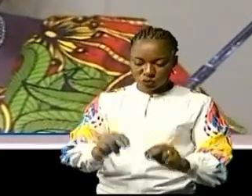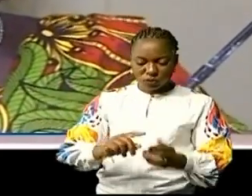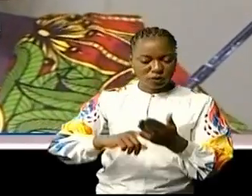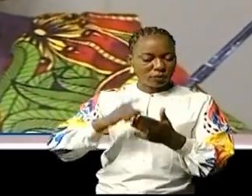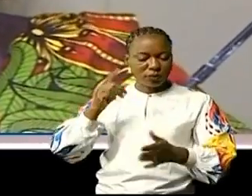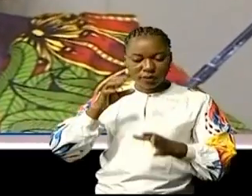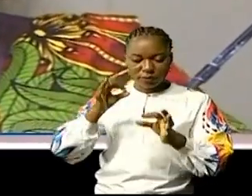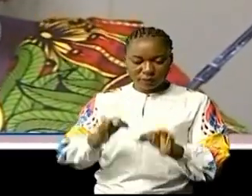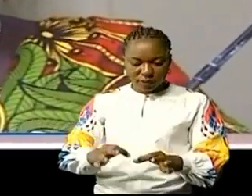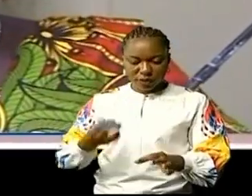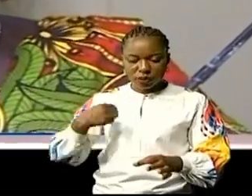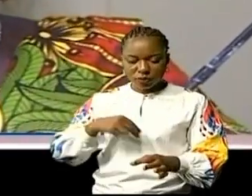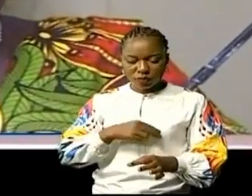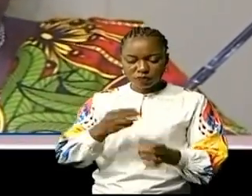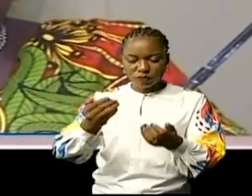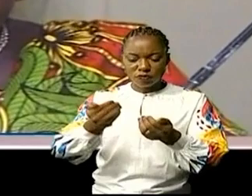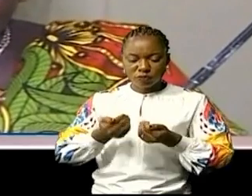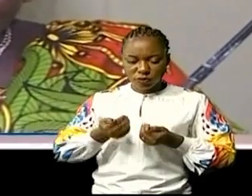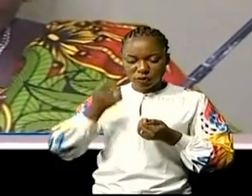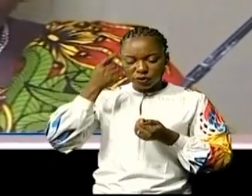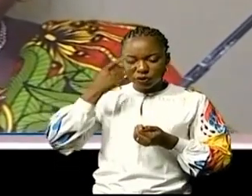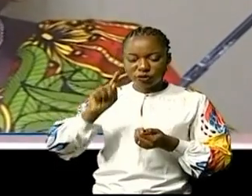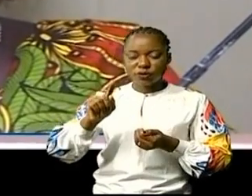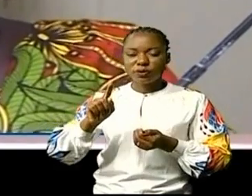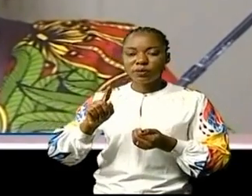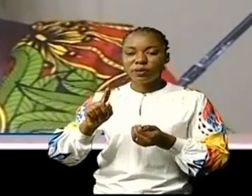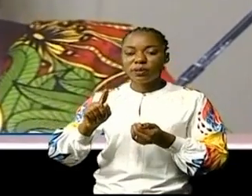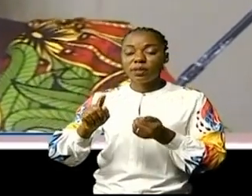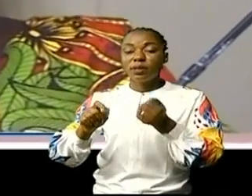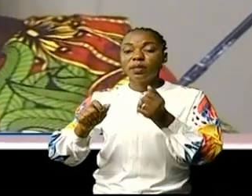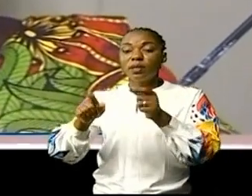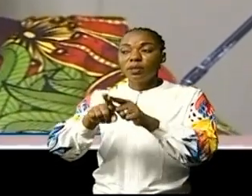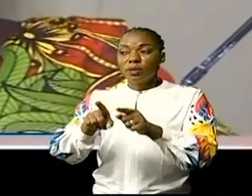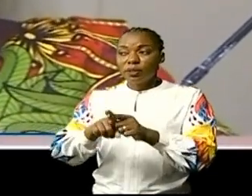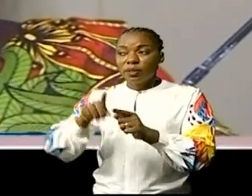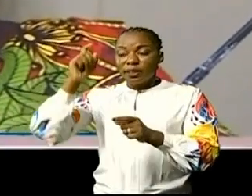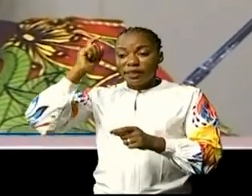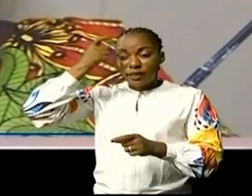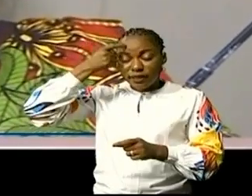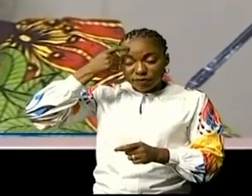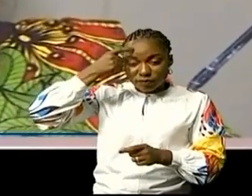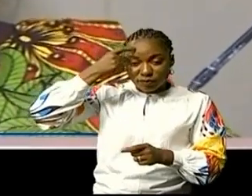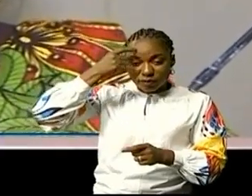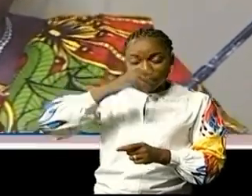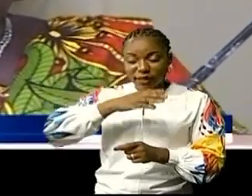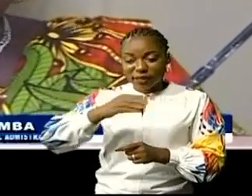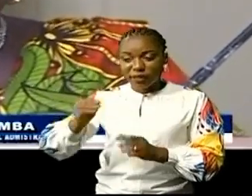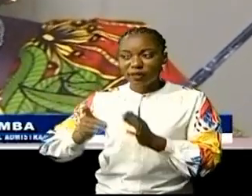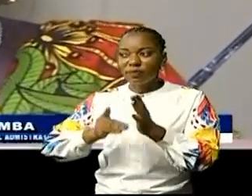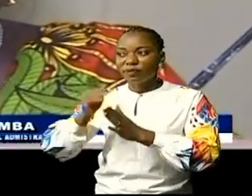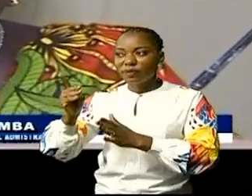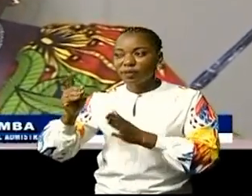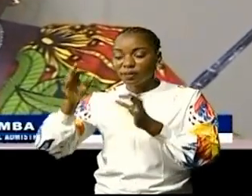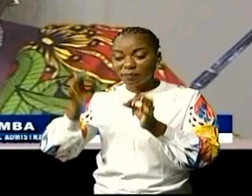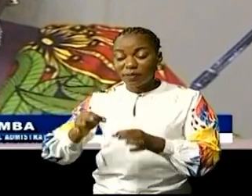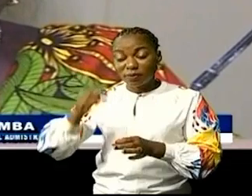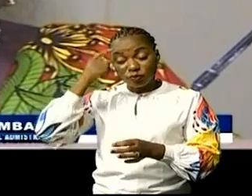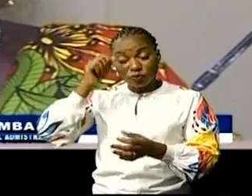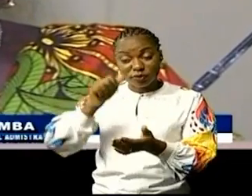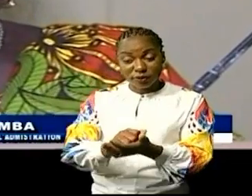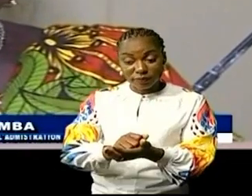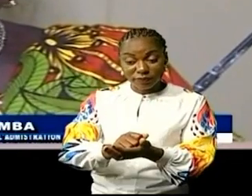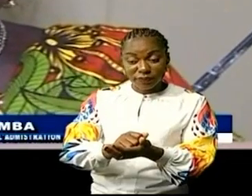droits et avantages, mais également une école de devoirs et obligations. Et pour cela,